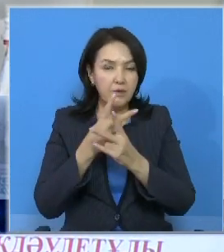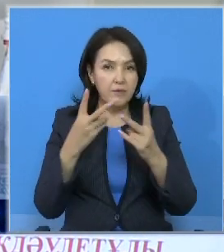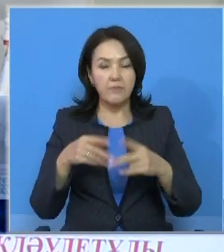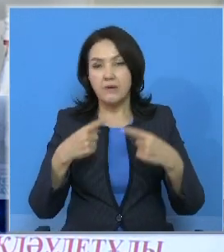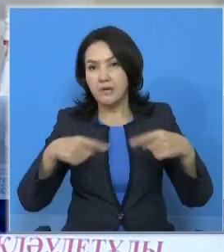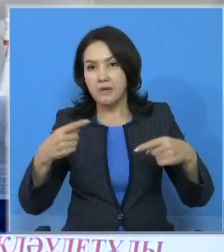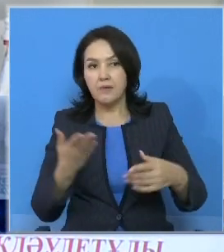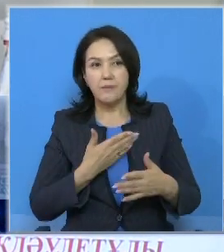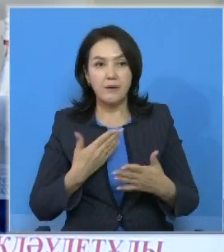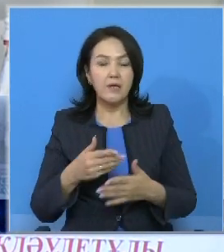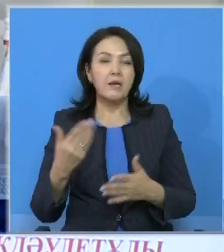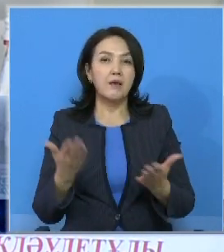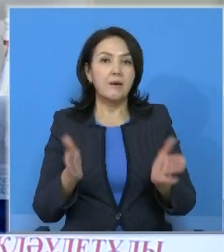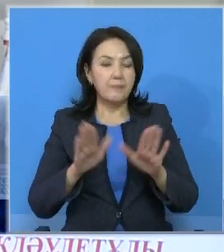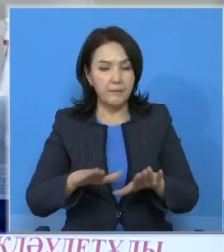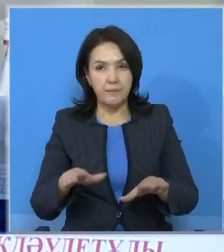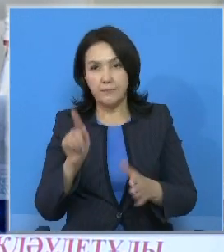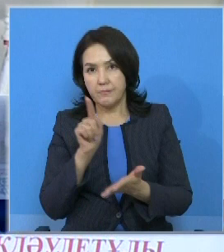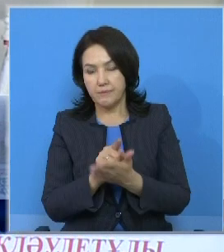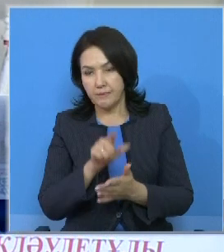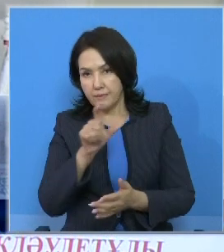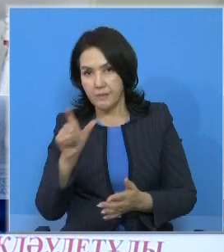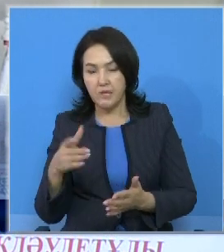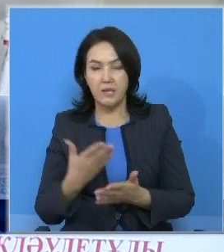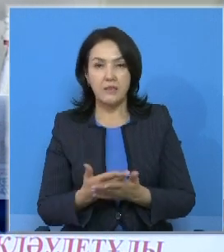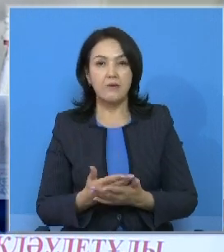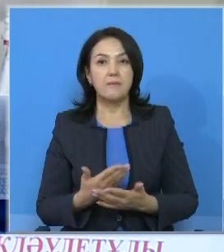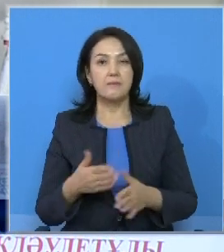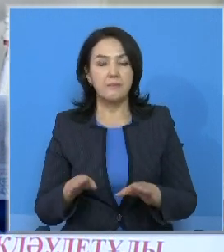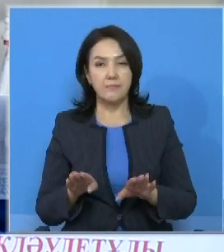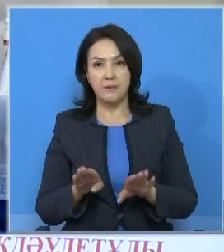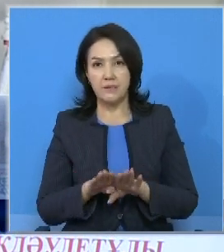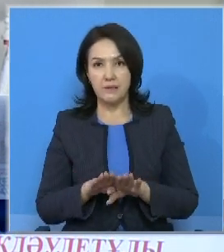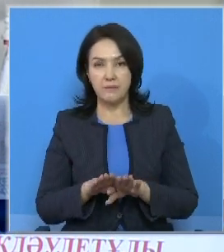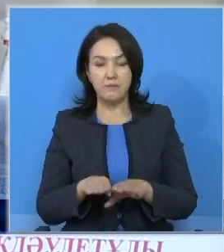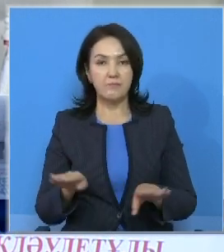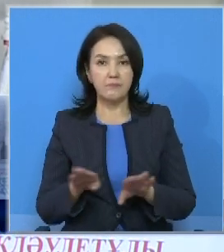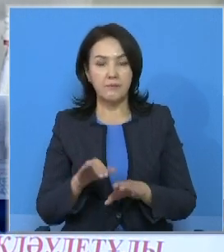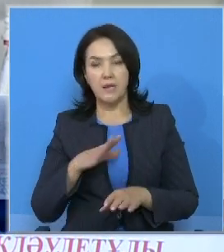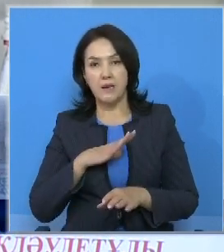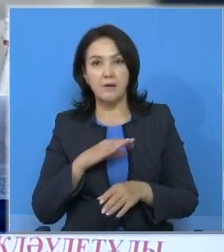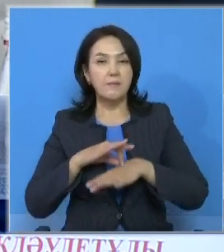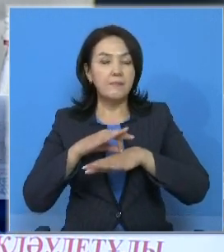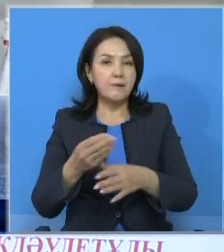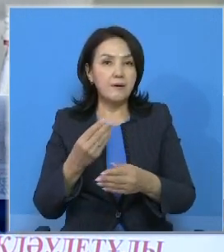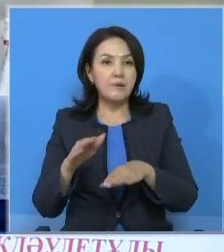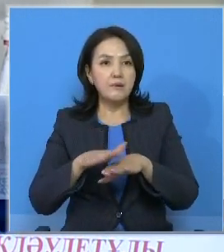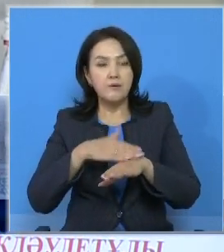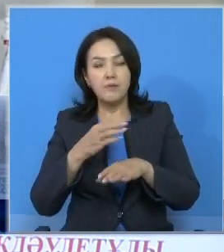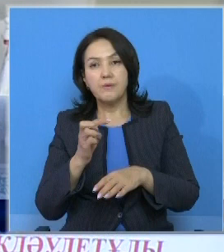различия, мы прежде всего должны оставаться людьми, гражданами своей страны. Такое отношение приносит и добрый